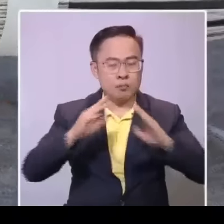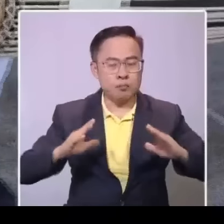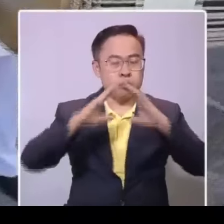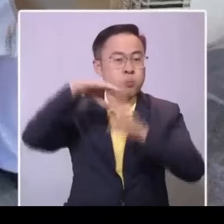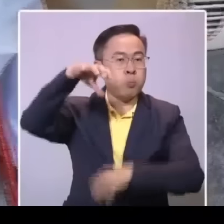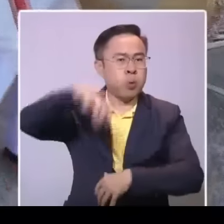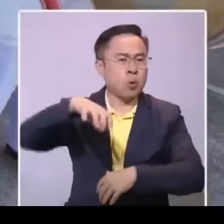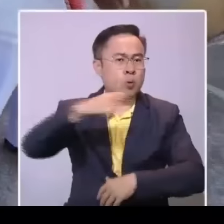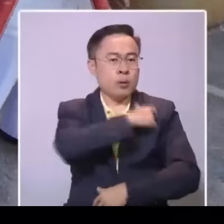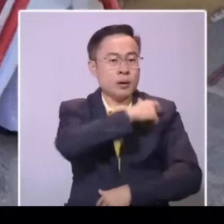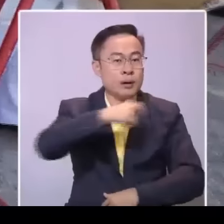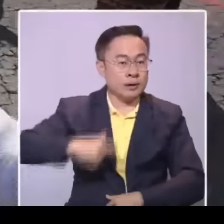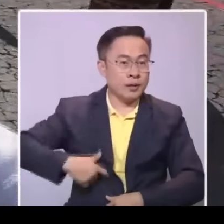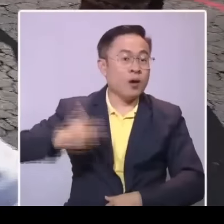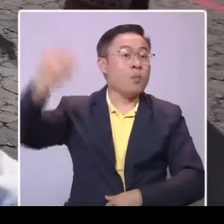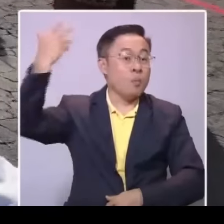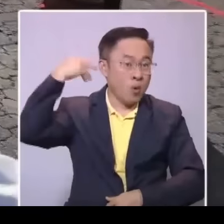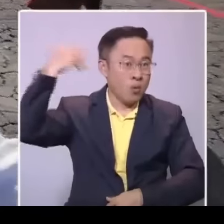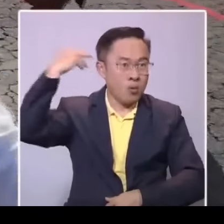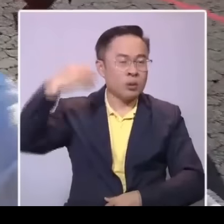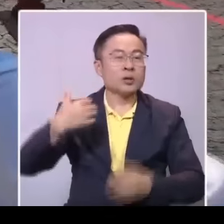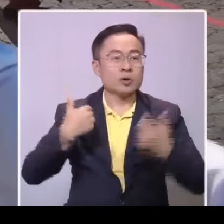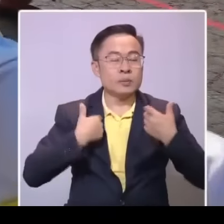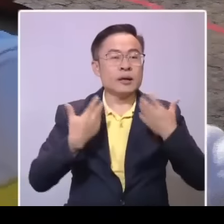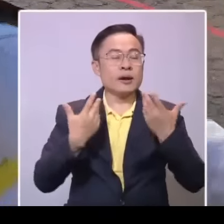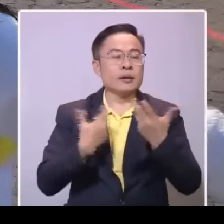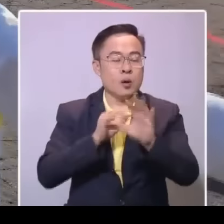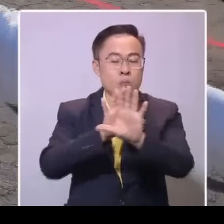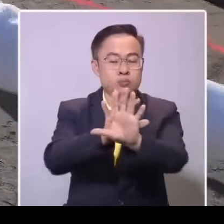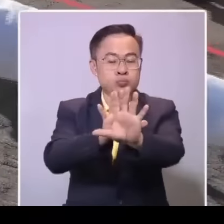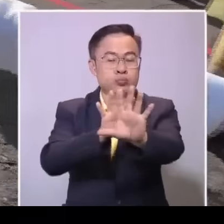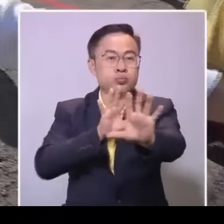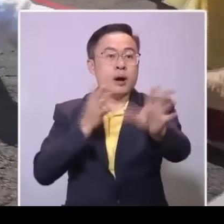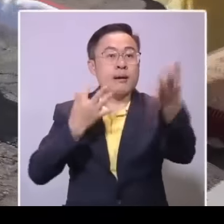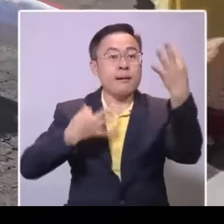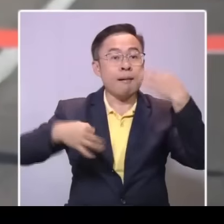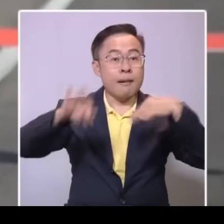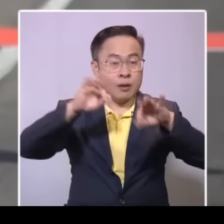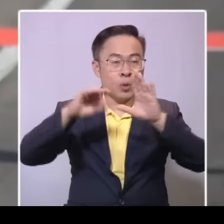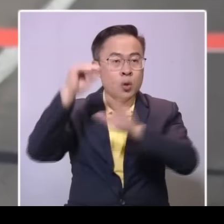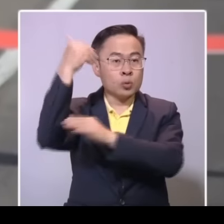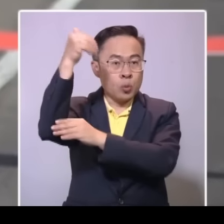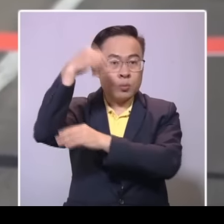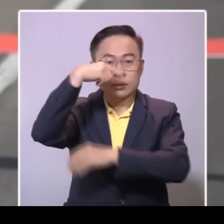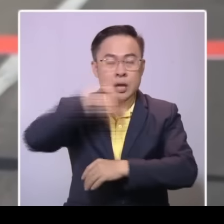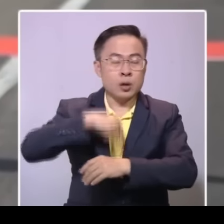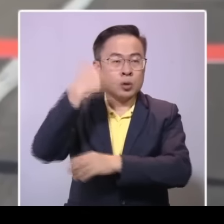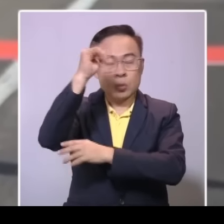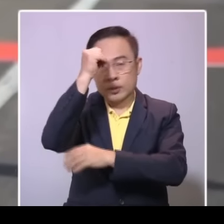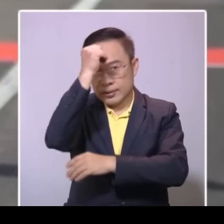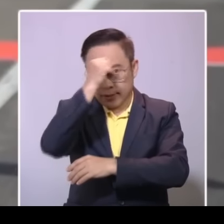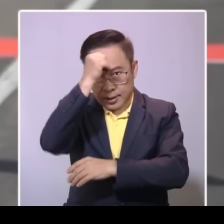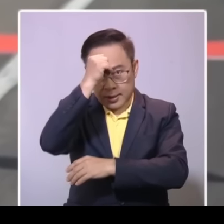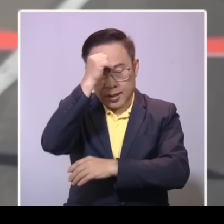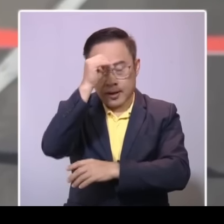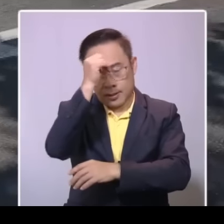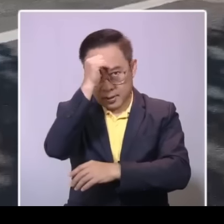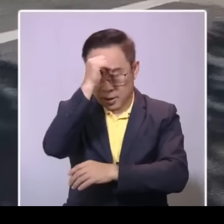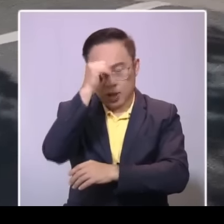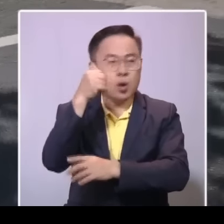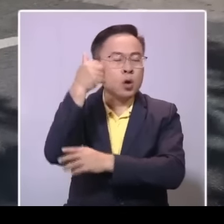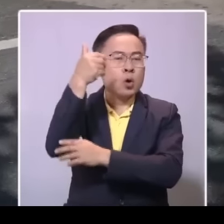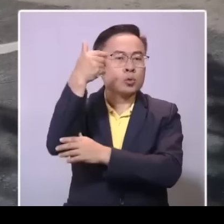ขบวนเครื่องสักการะล้านนาขบวนช่างฟ้อนพื้นเมืองขบวนธงชาติไทยธงชาติอินเดียธงธรรมจักรธง